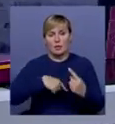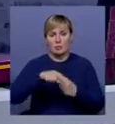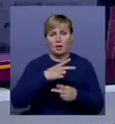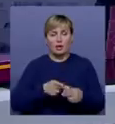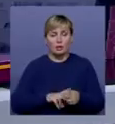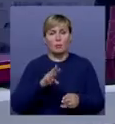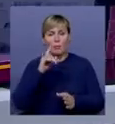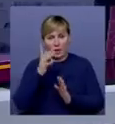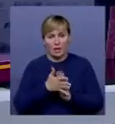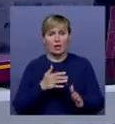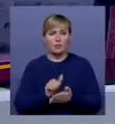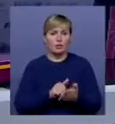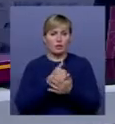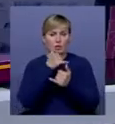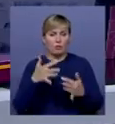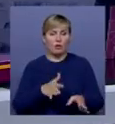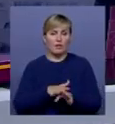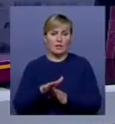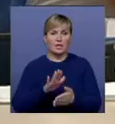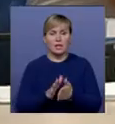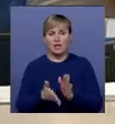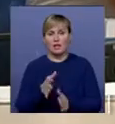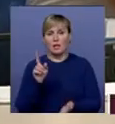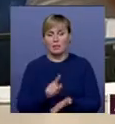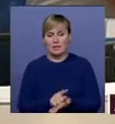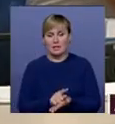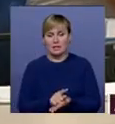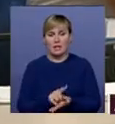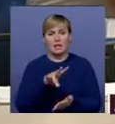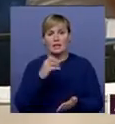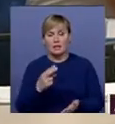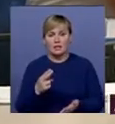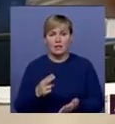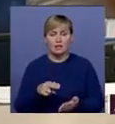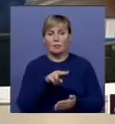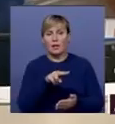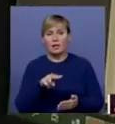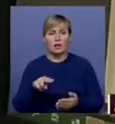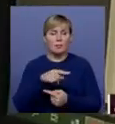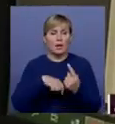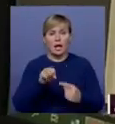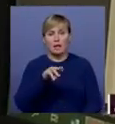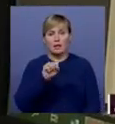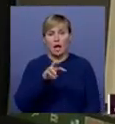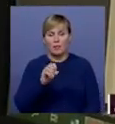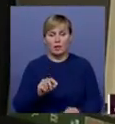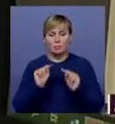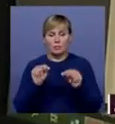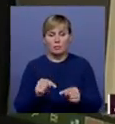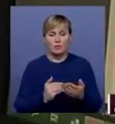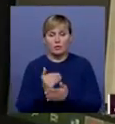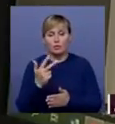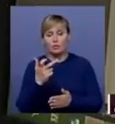по понятным причинам не могут выполнять договорные обязательства. В Национальную палату предпринимателей Атамекен уже поступило свыше